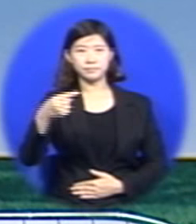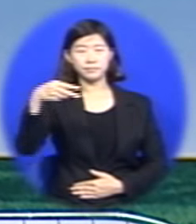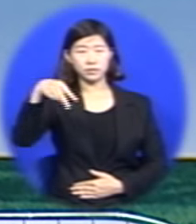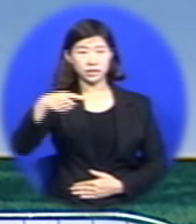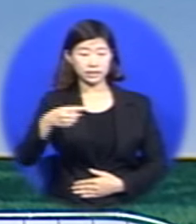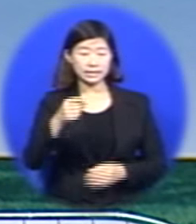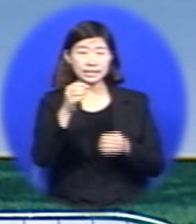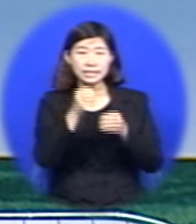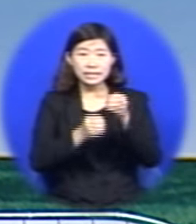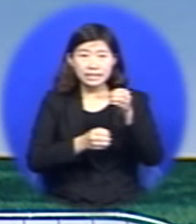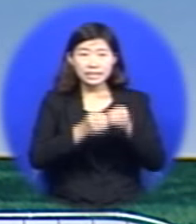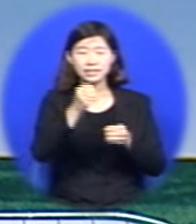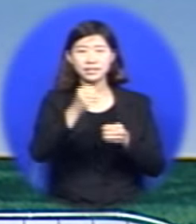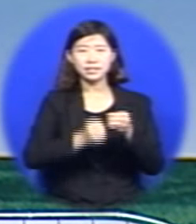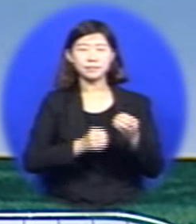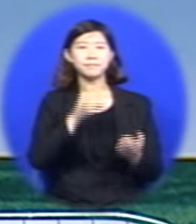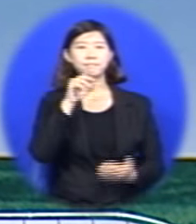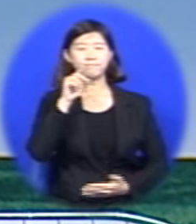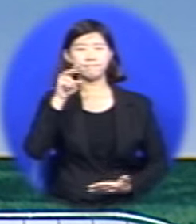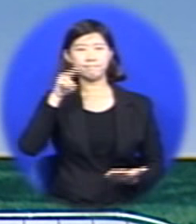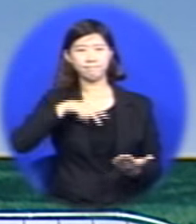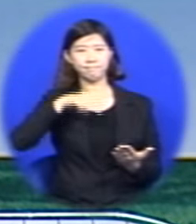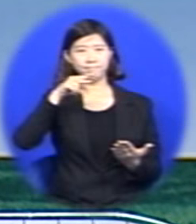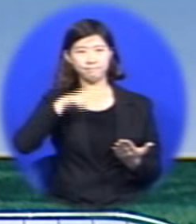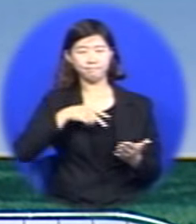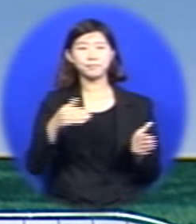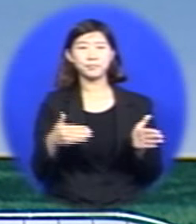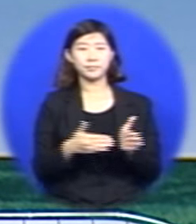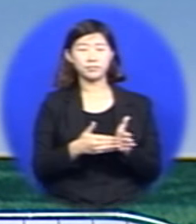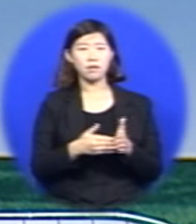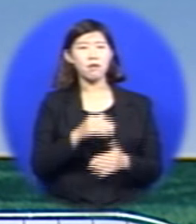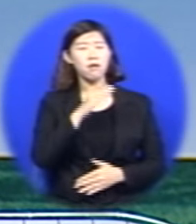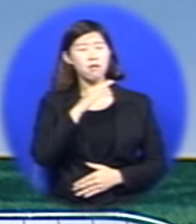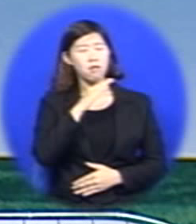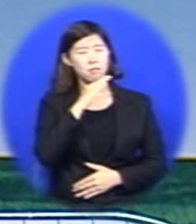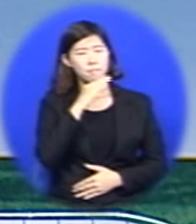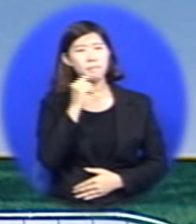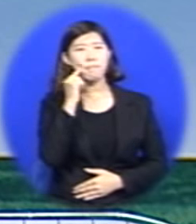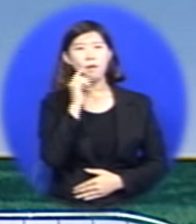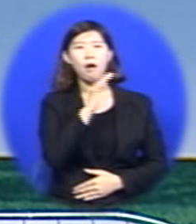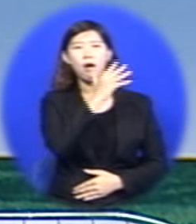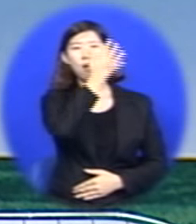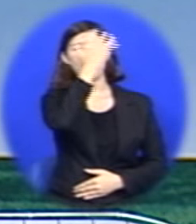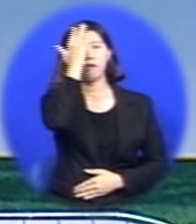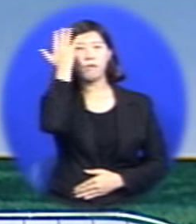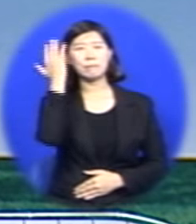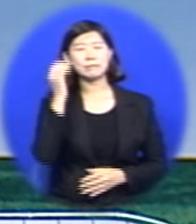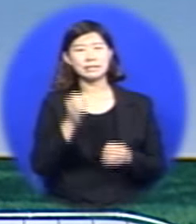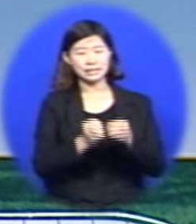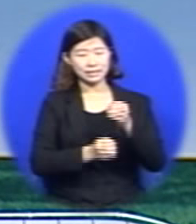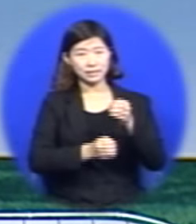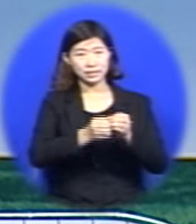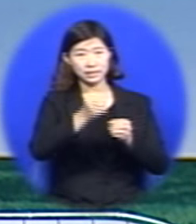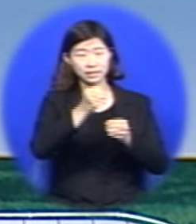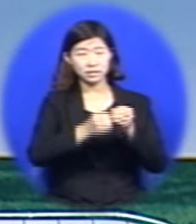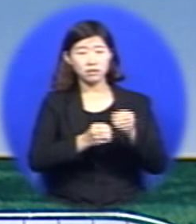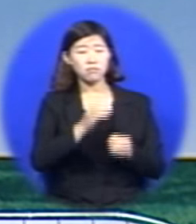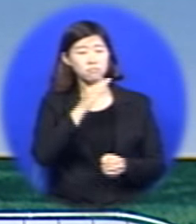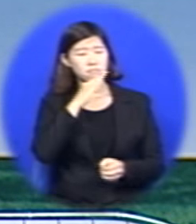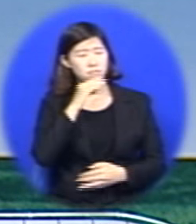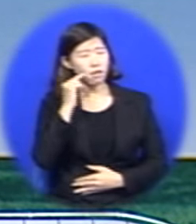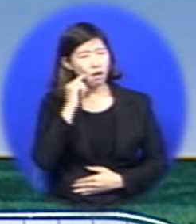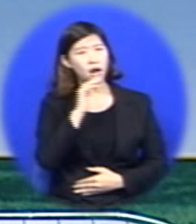아름다운 시, 맑은 샘에서 나오는 것 같은 그런 시, 아름다운 사랑의